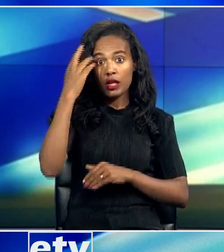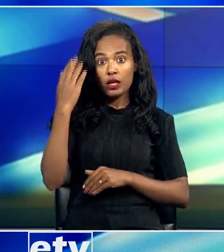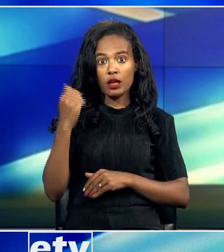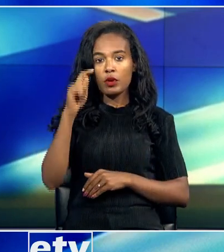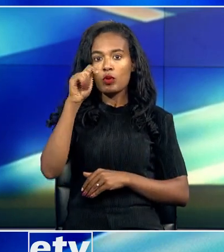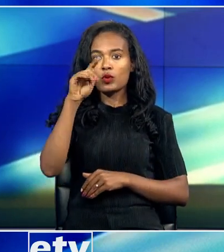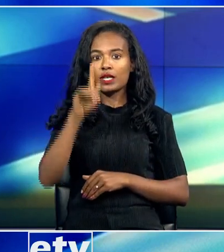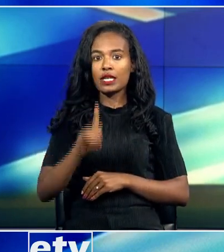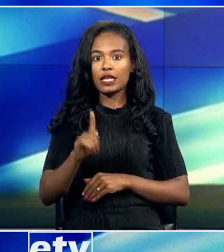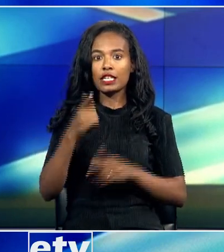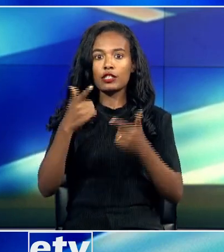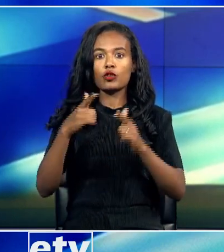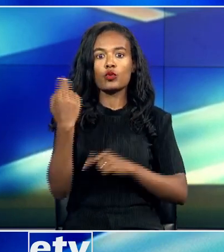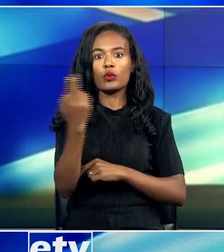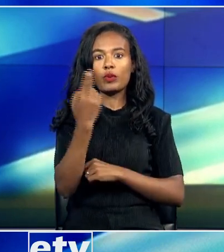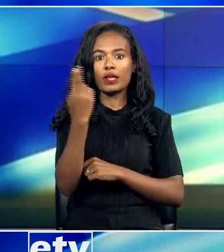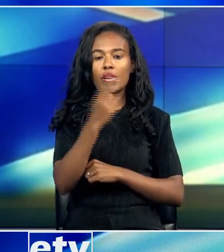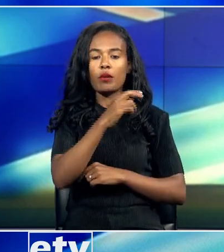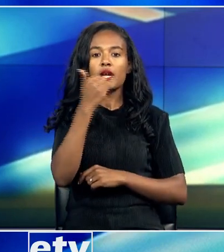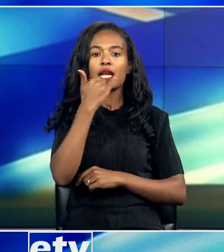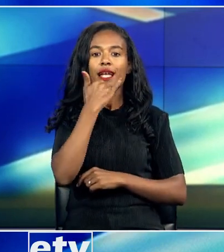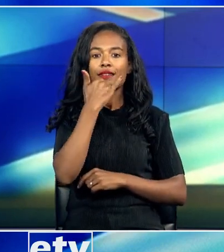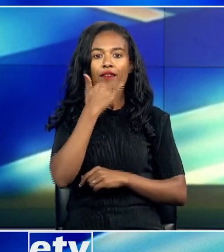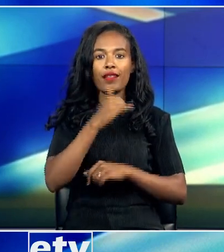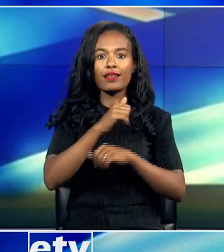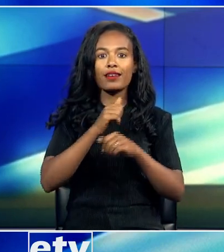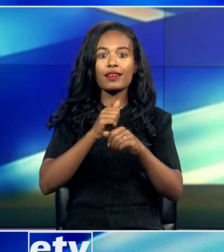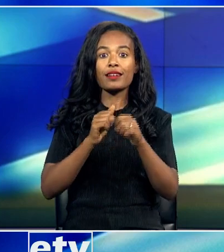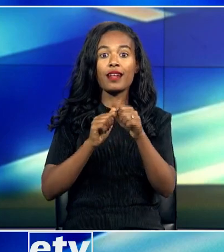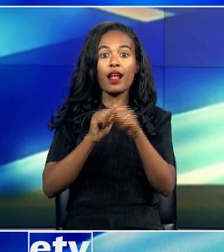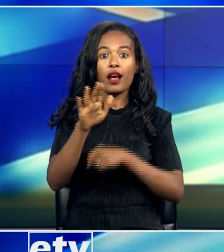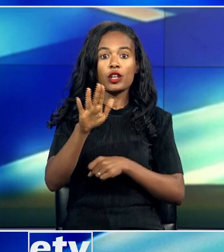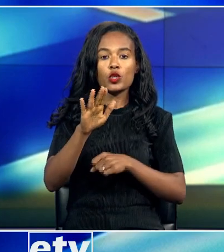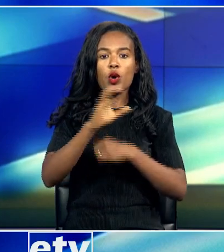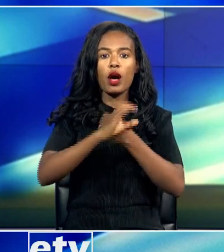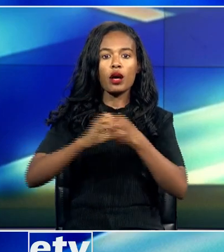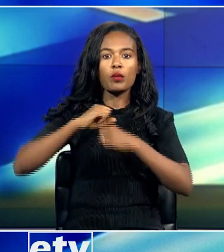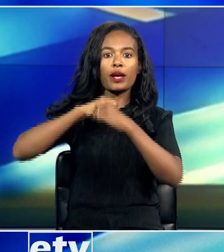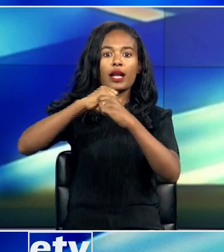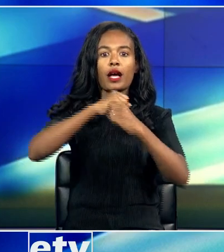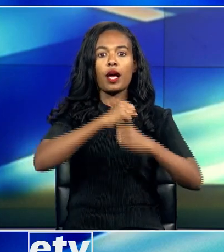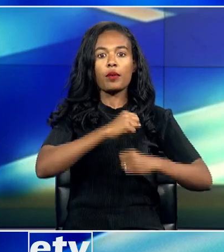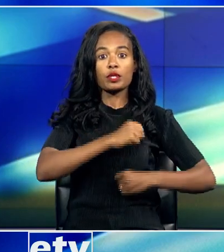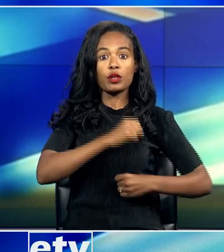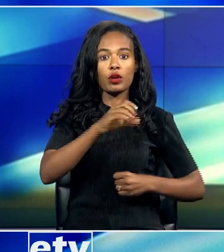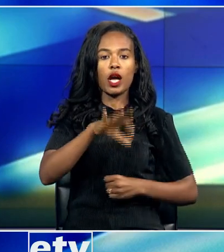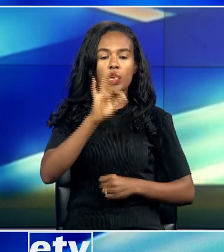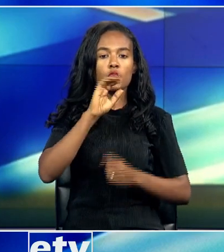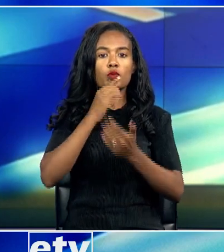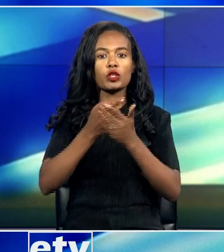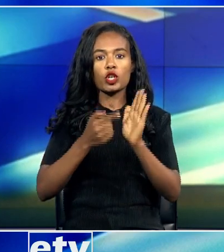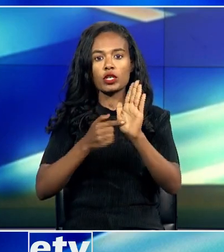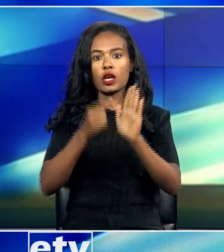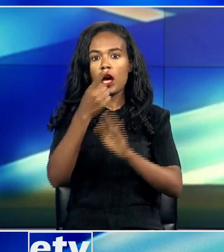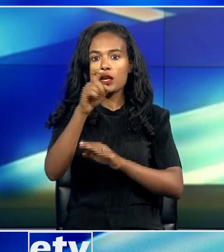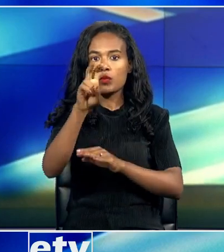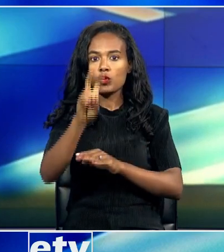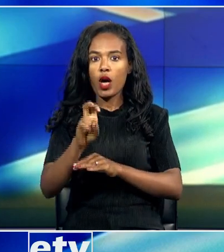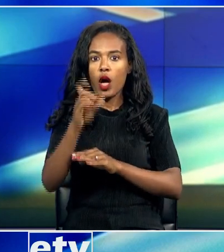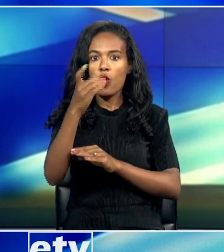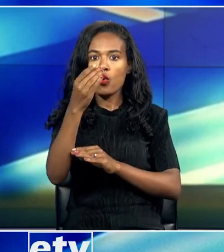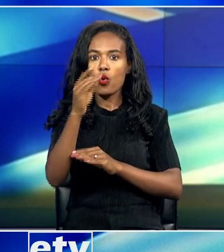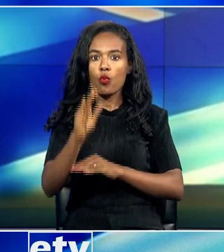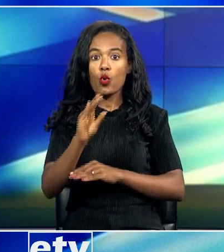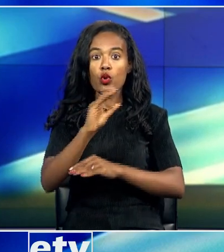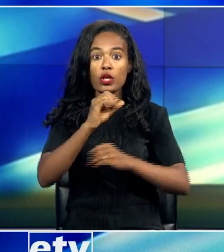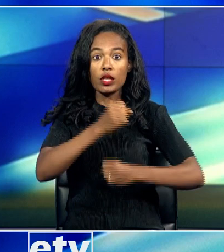ትህነግ እድሉን በመጠቀም ለሌላ ጥፋት እንዳሰማራቸው ከሀገር መከላከያ ሰራዊት ያገኘነው መረጃ ያሳያል። 120 የኡጉጉሙ